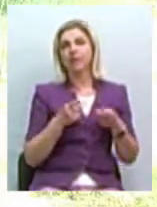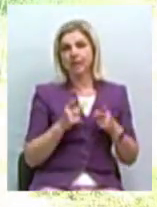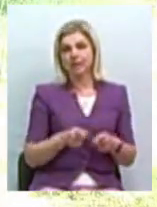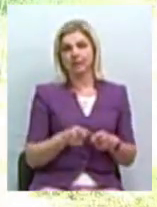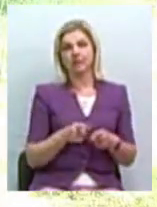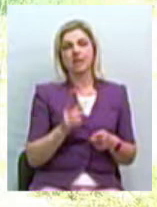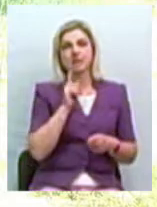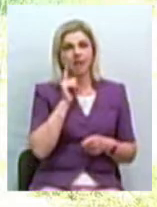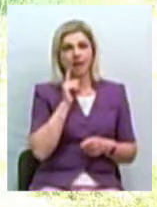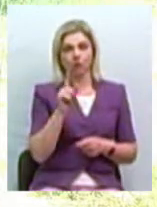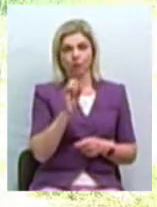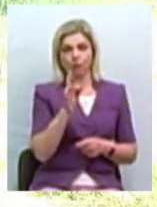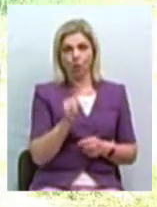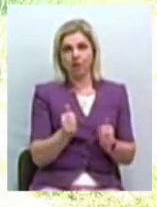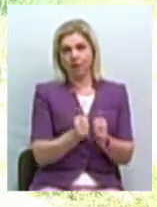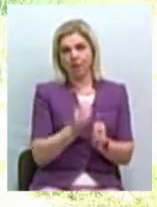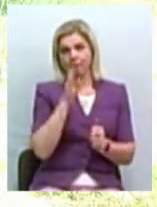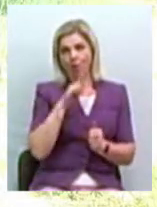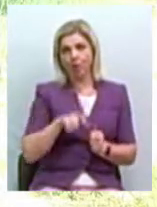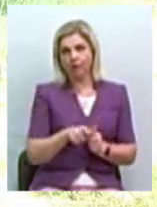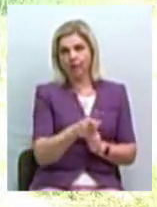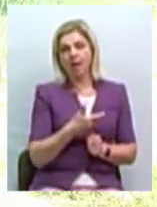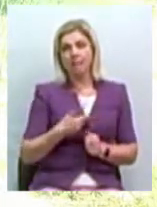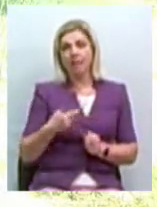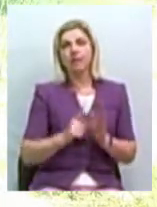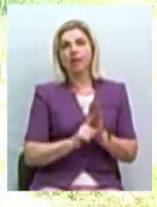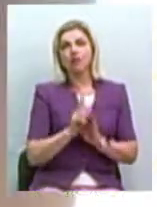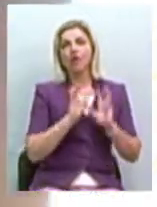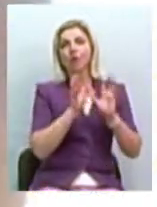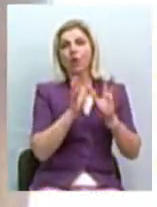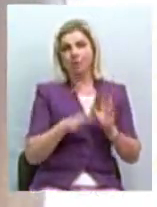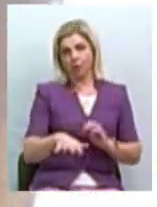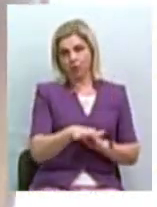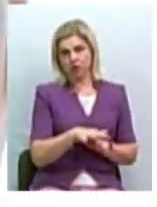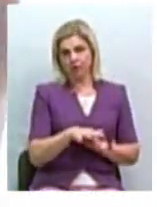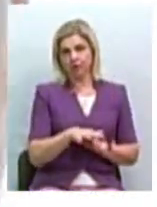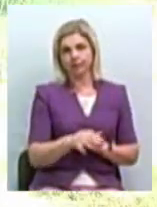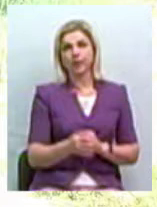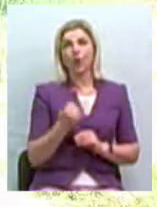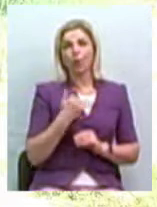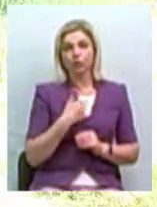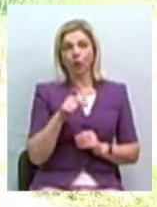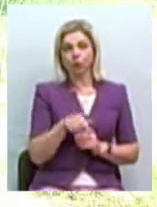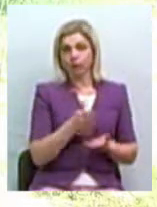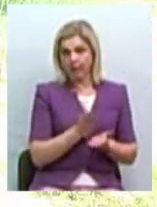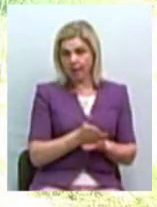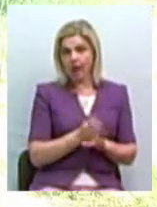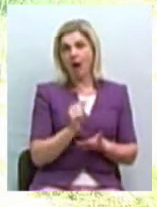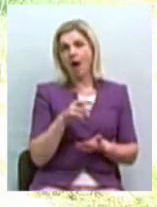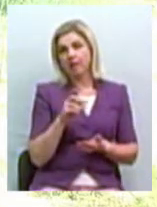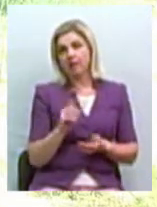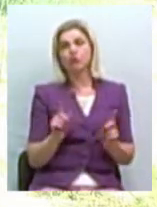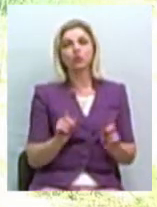рекреаційна зелена зона біля води. Ми розпочали з волейбольної площадки. В настроях є, але от